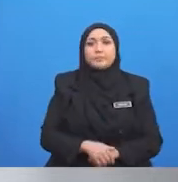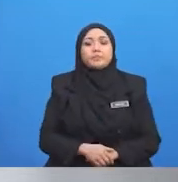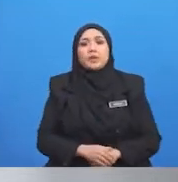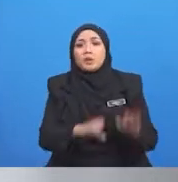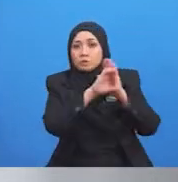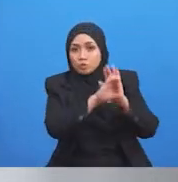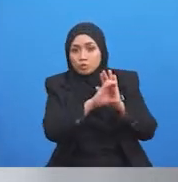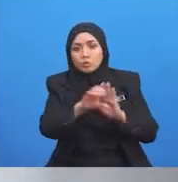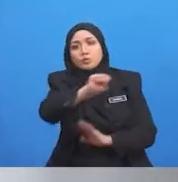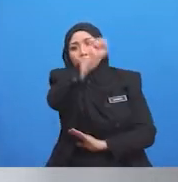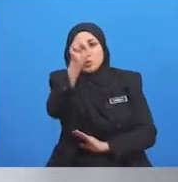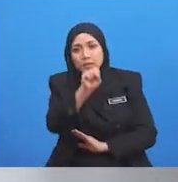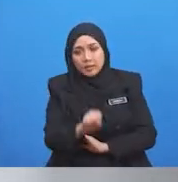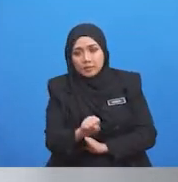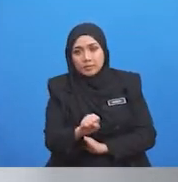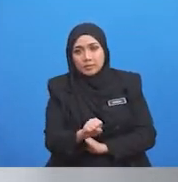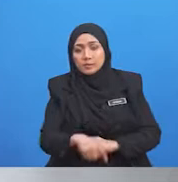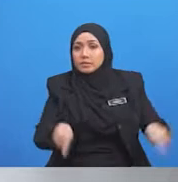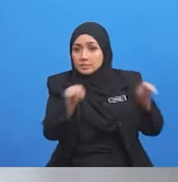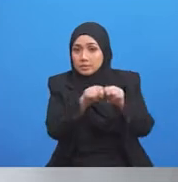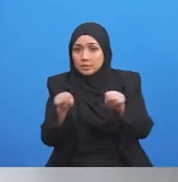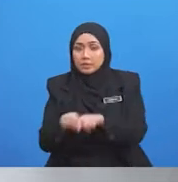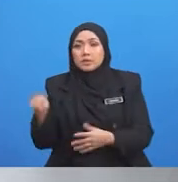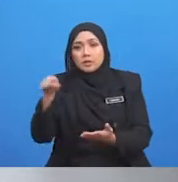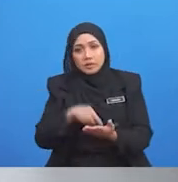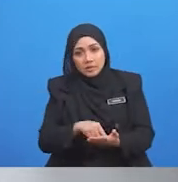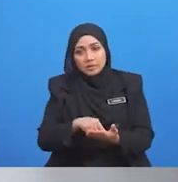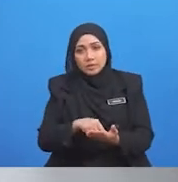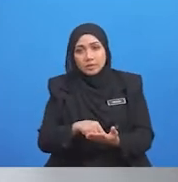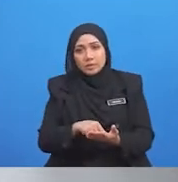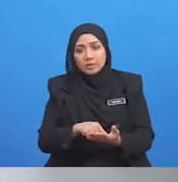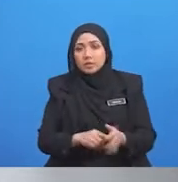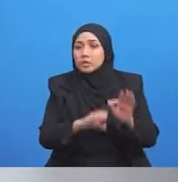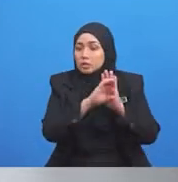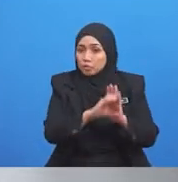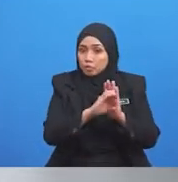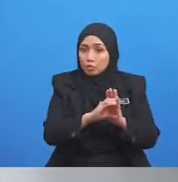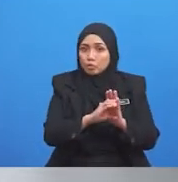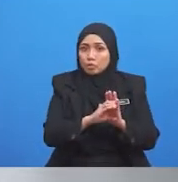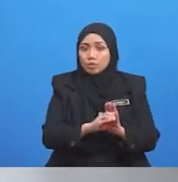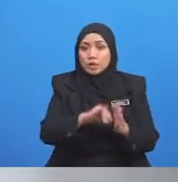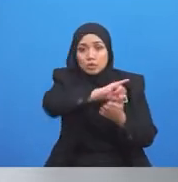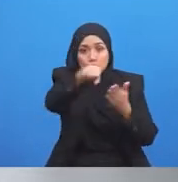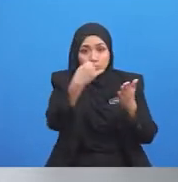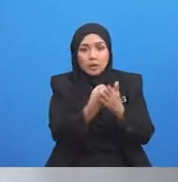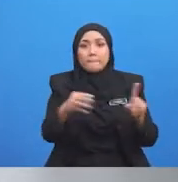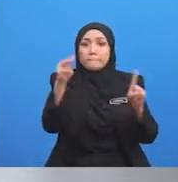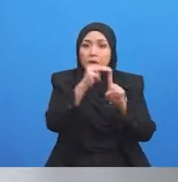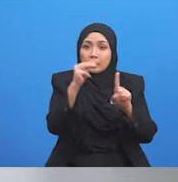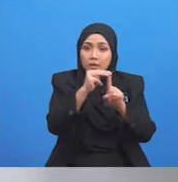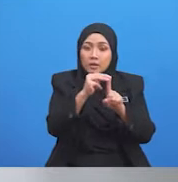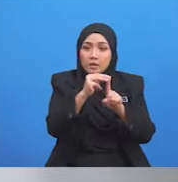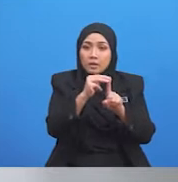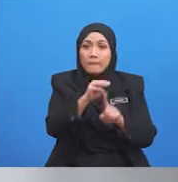Contohnya soalan seperti ini, yang merupakan contoh soalan struktur serta jumlah peruntukan markah adalah